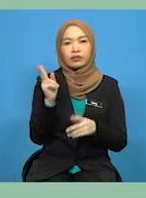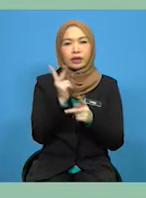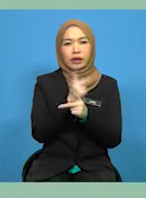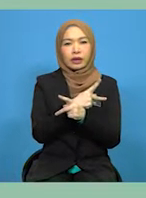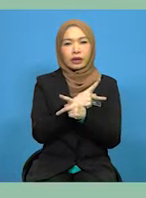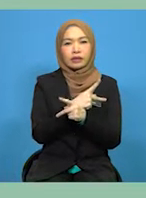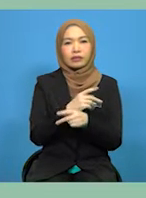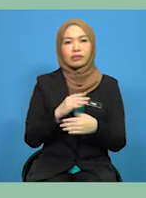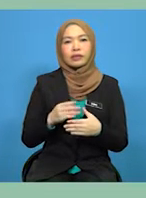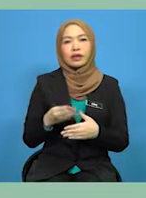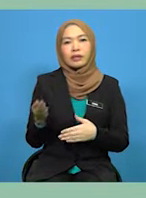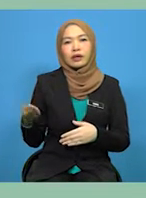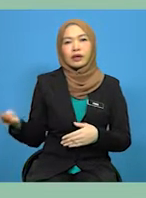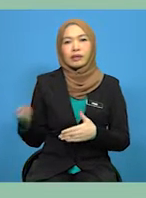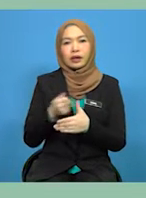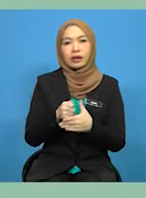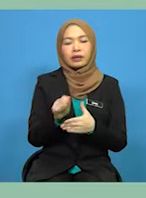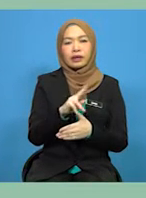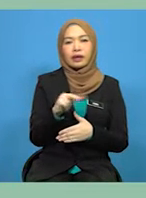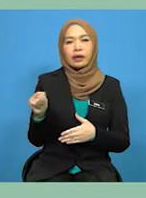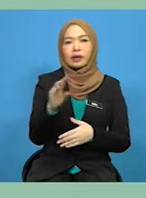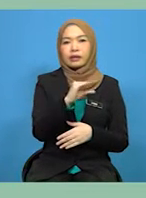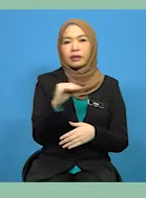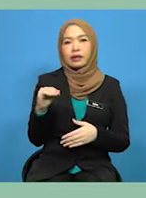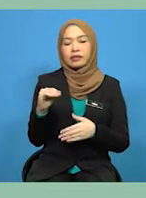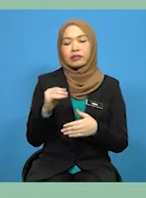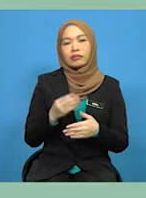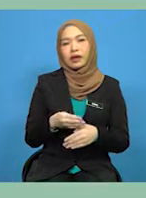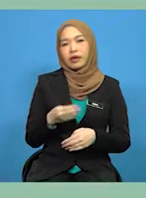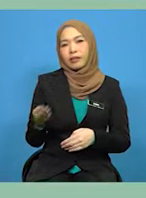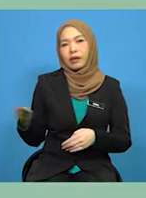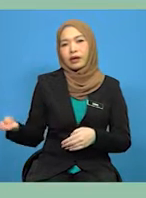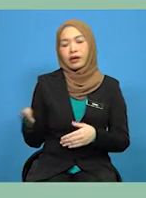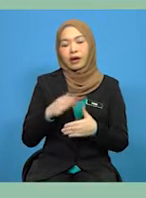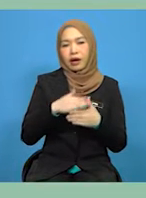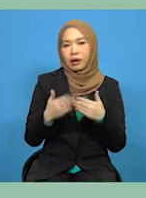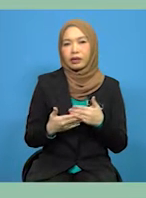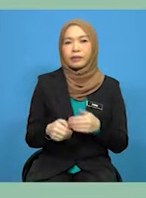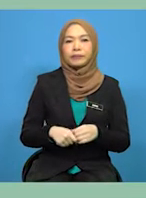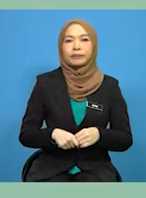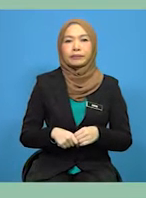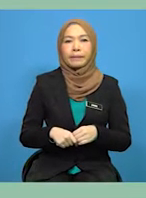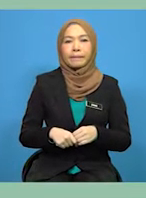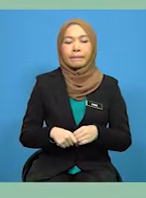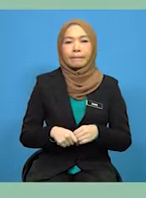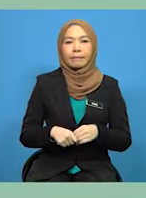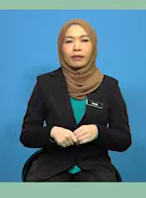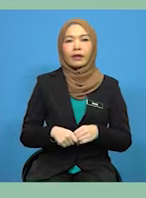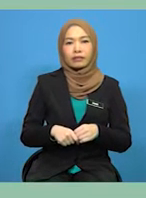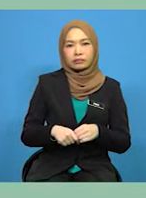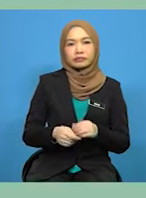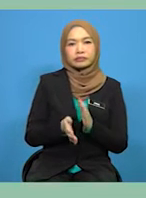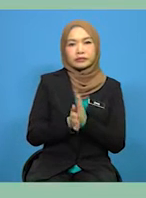nilai barang akhir. Hal ini telah menyebabkan pendapatan negara terlebih